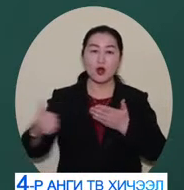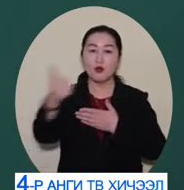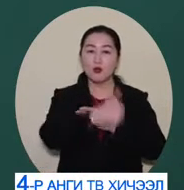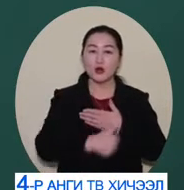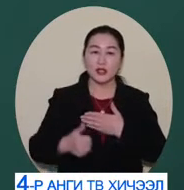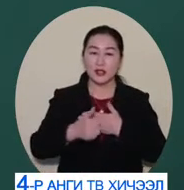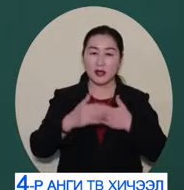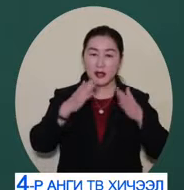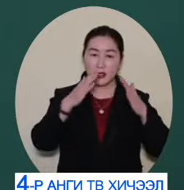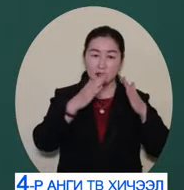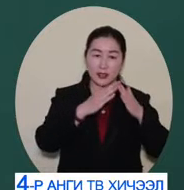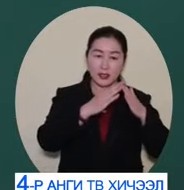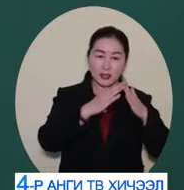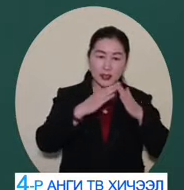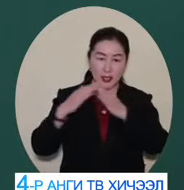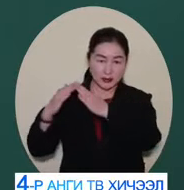3 см багтаа зурсан.